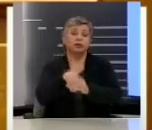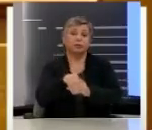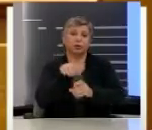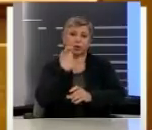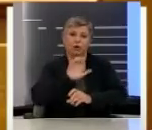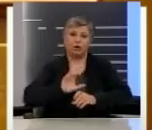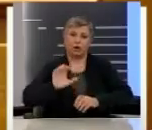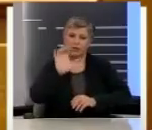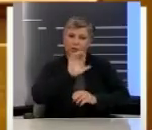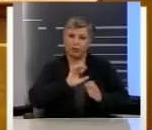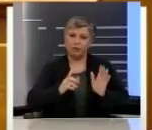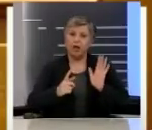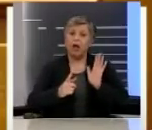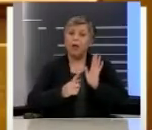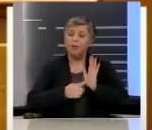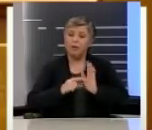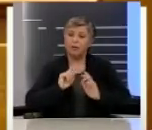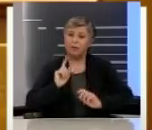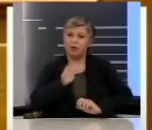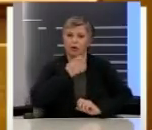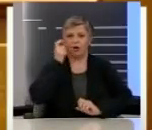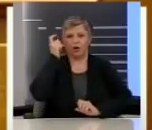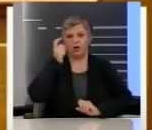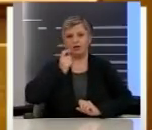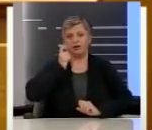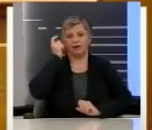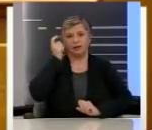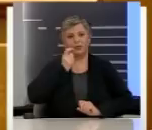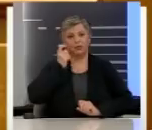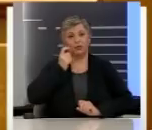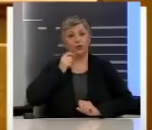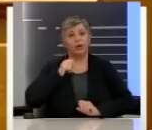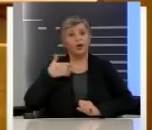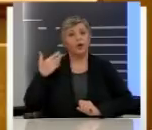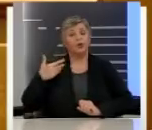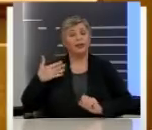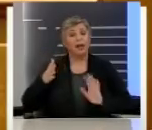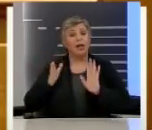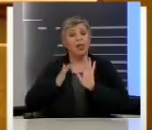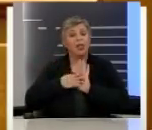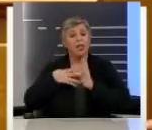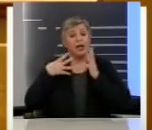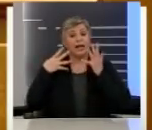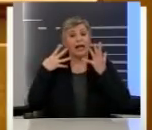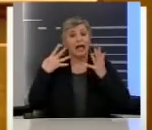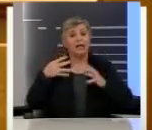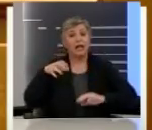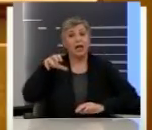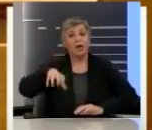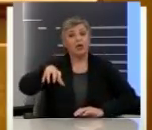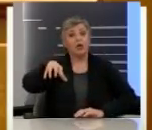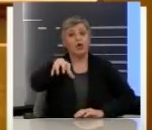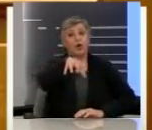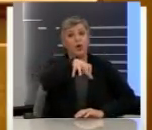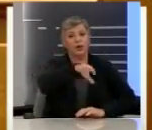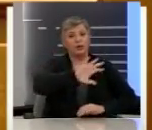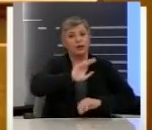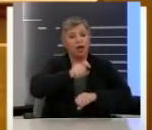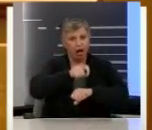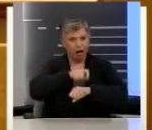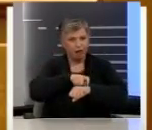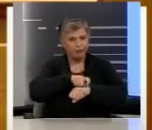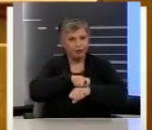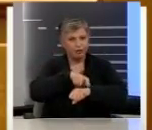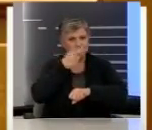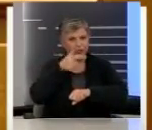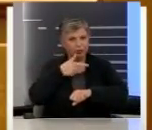λάβουν υπόψη τους ότι 19 χώρες της Ευρωπαϊκής Ένωσης έχουν ήδη κάνει πράξη αυτό το οποίο συζητάμε εμείς σήμερα